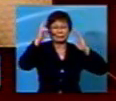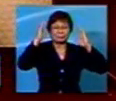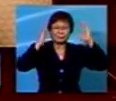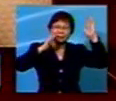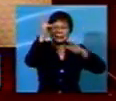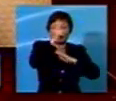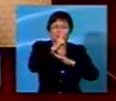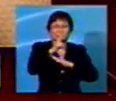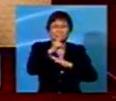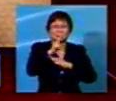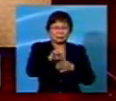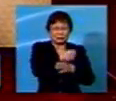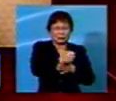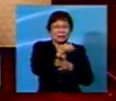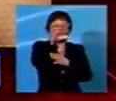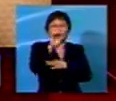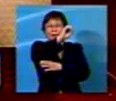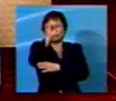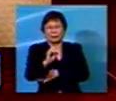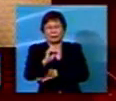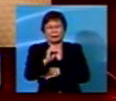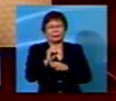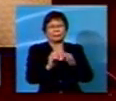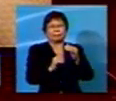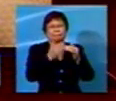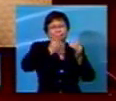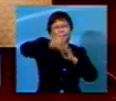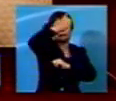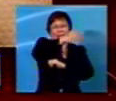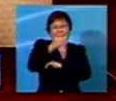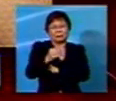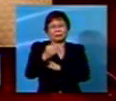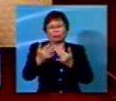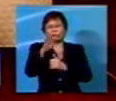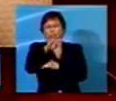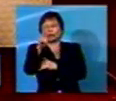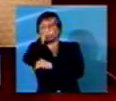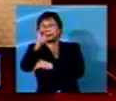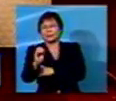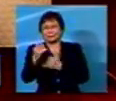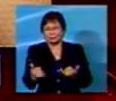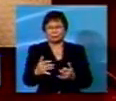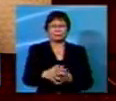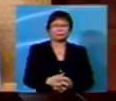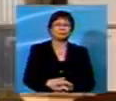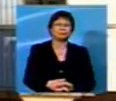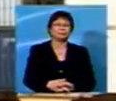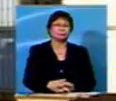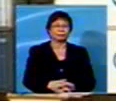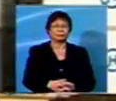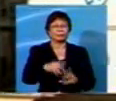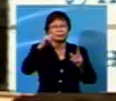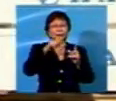about 50% at The Peak now is about 42% susulan